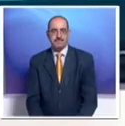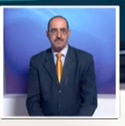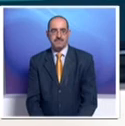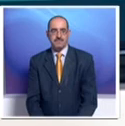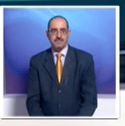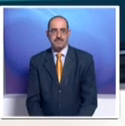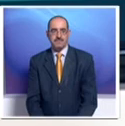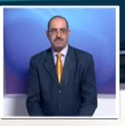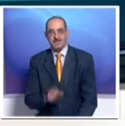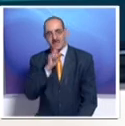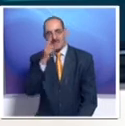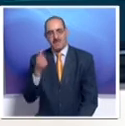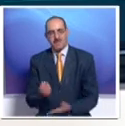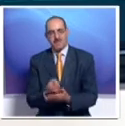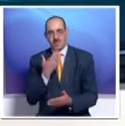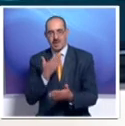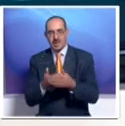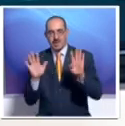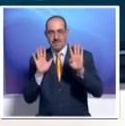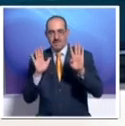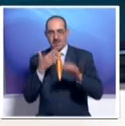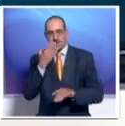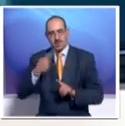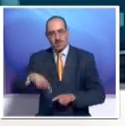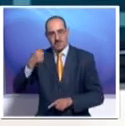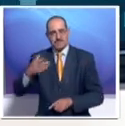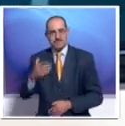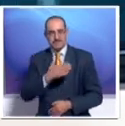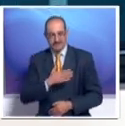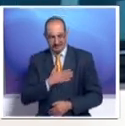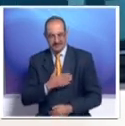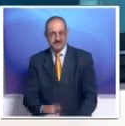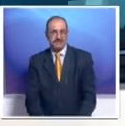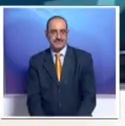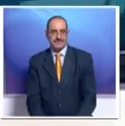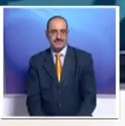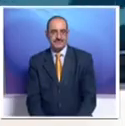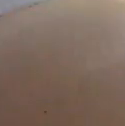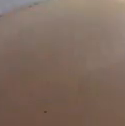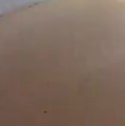نهاية النشرة، ألقاكم في 9. تحياتي، تحيات الفريق العامل معي، في أمان الله.